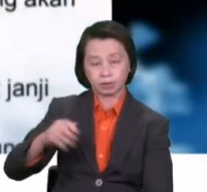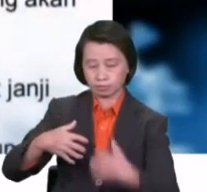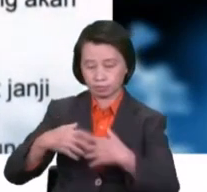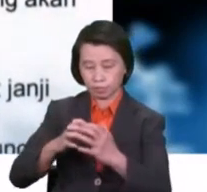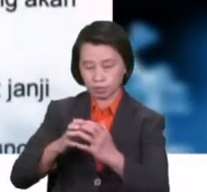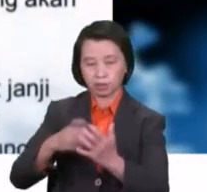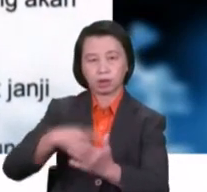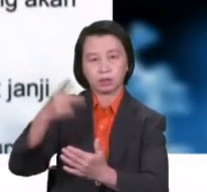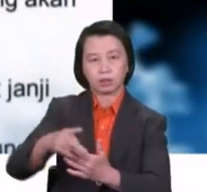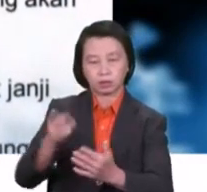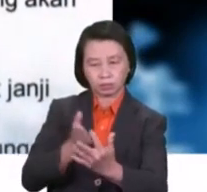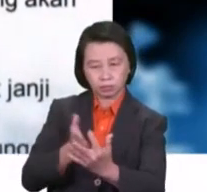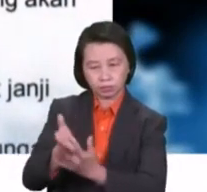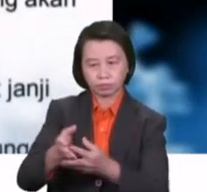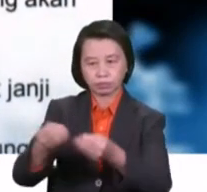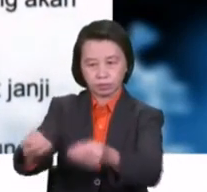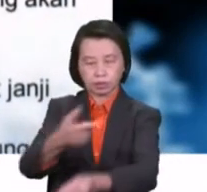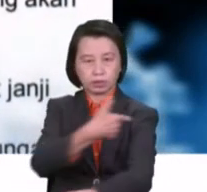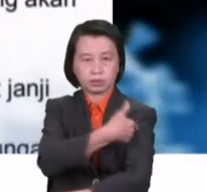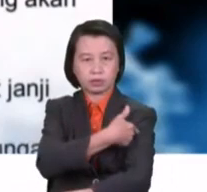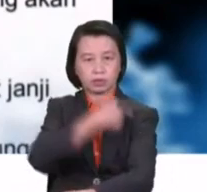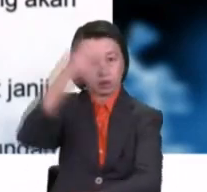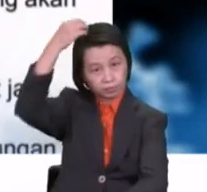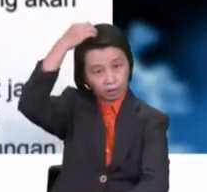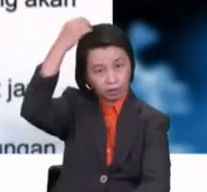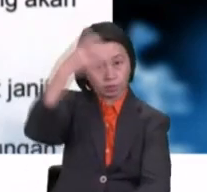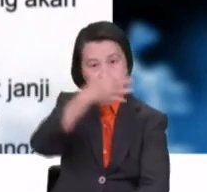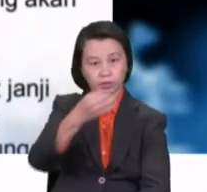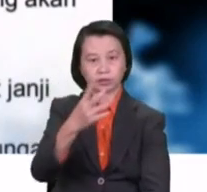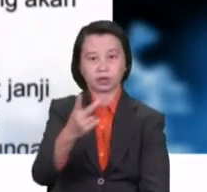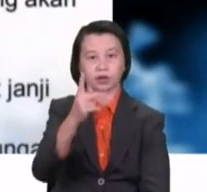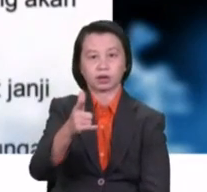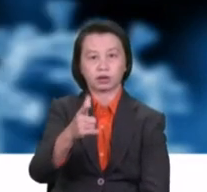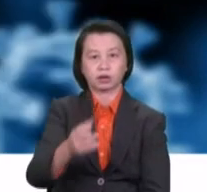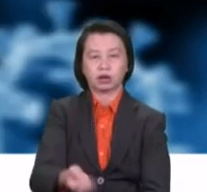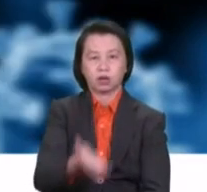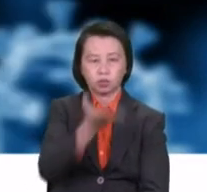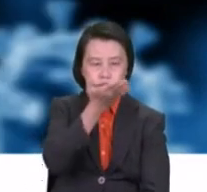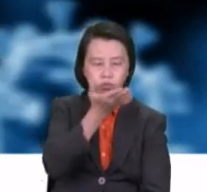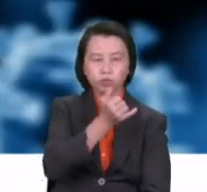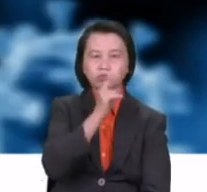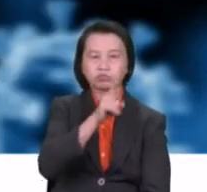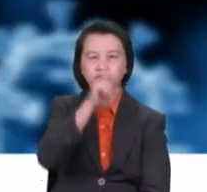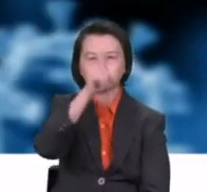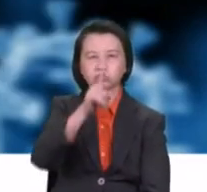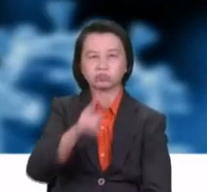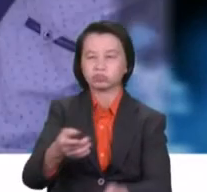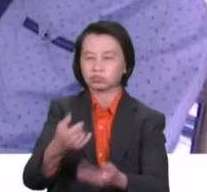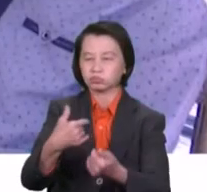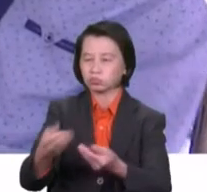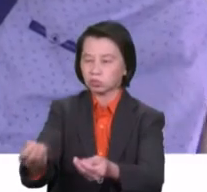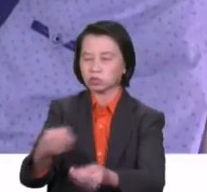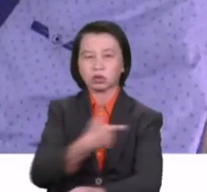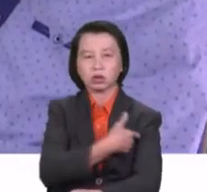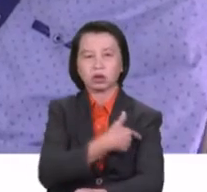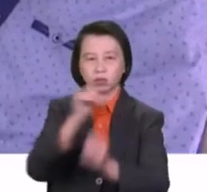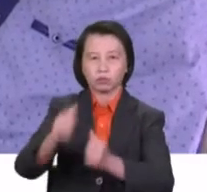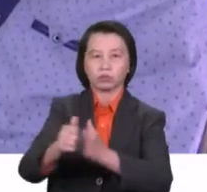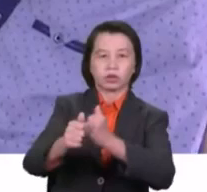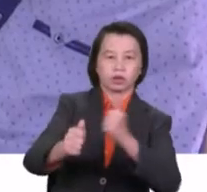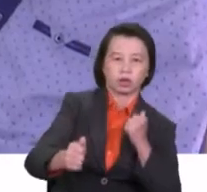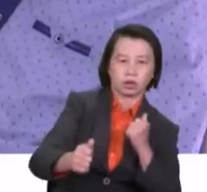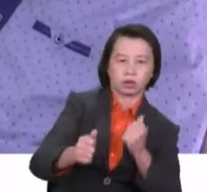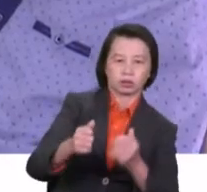menambah baik akses pemberian vaksin di Selangor dan Kuala Lumpur pembaziran dan ketidakpastian permintaan vaksin turut dapat dielakkan